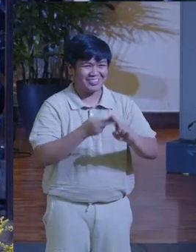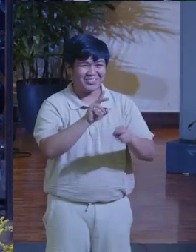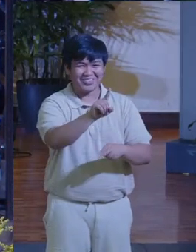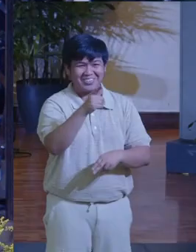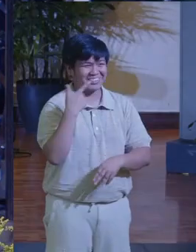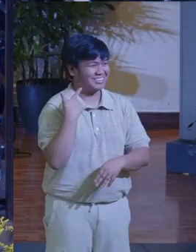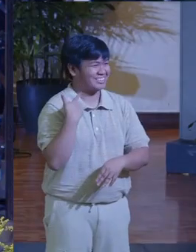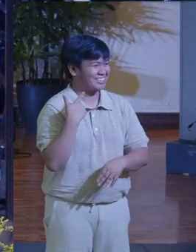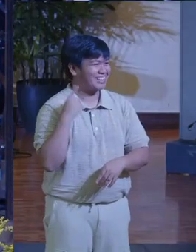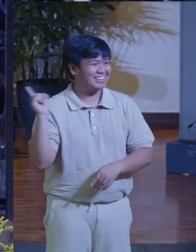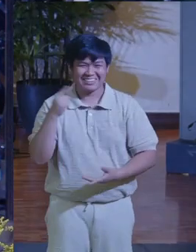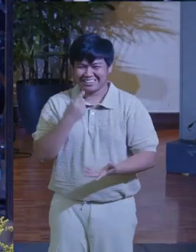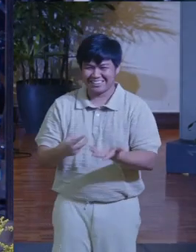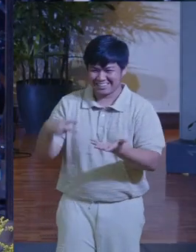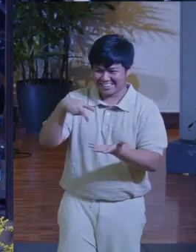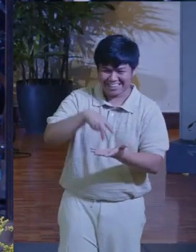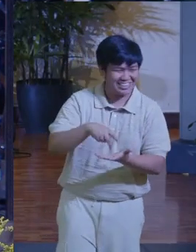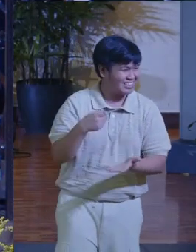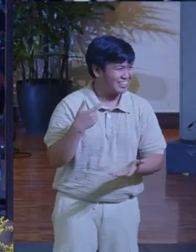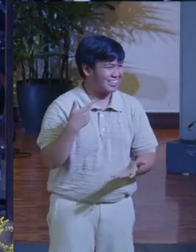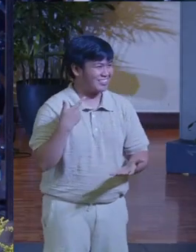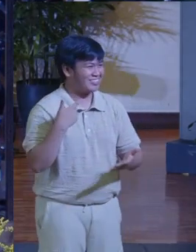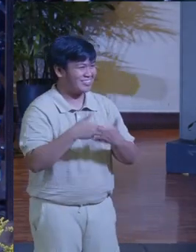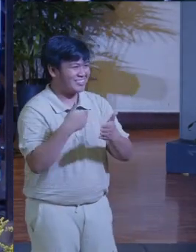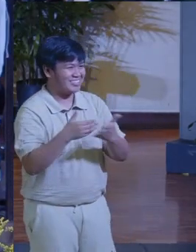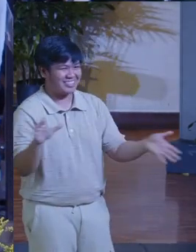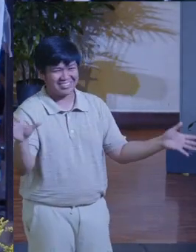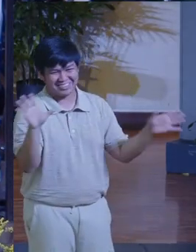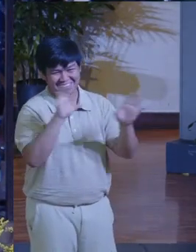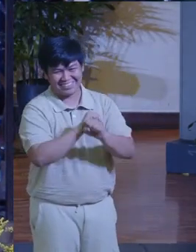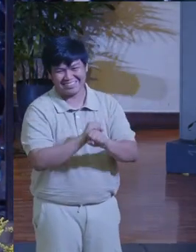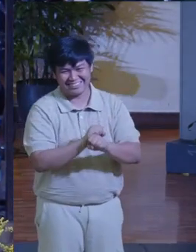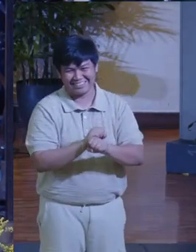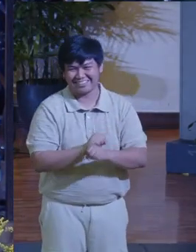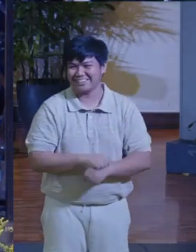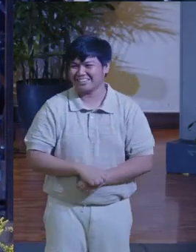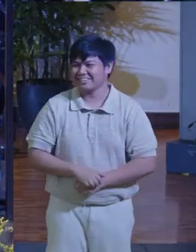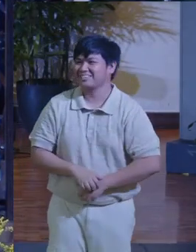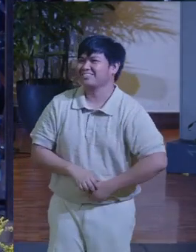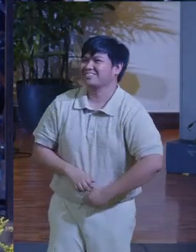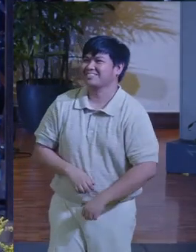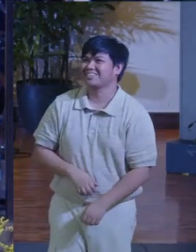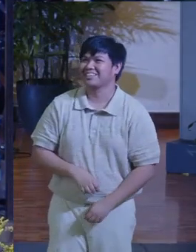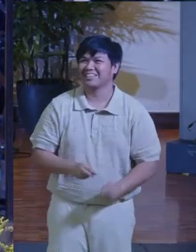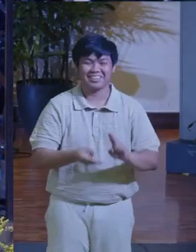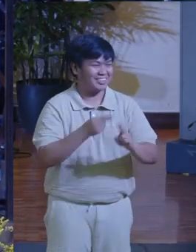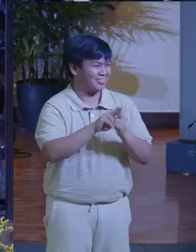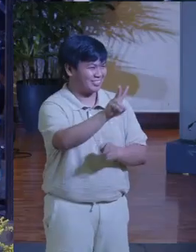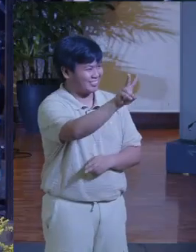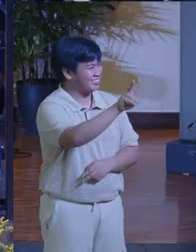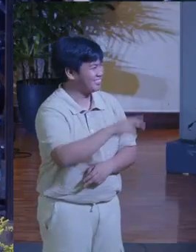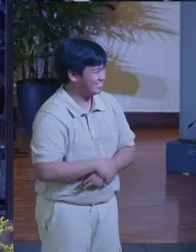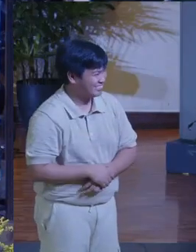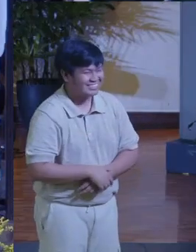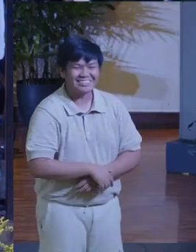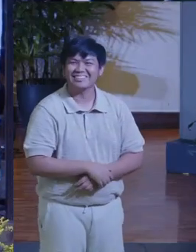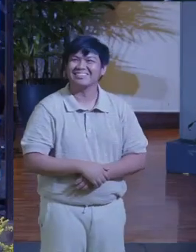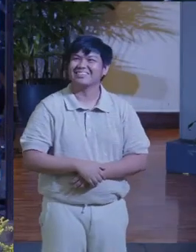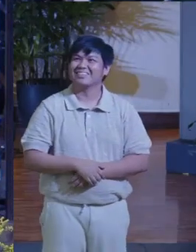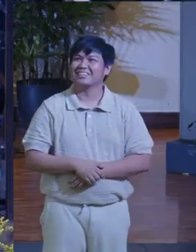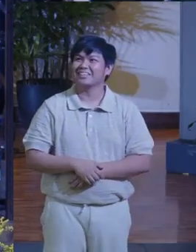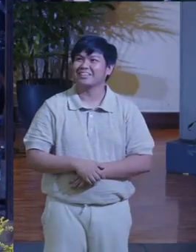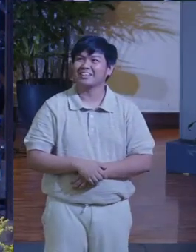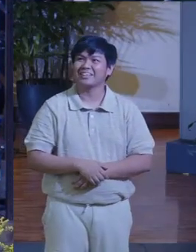Parang katatayo ko lang dito, malapit na matapos. O bueno, number 2, ang pagiging matuwid